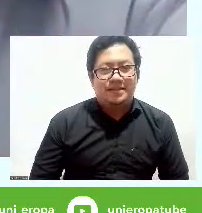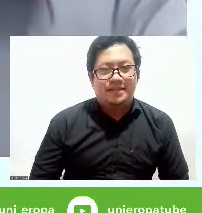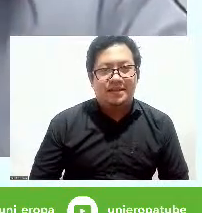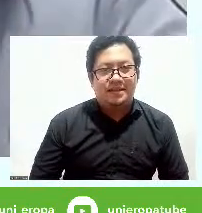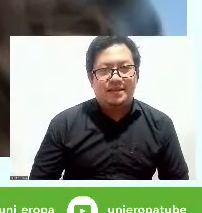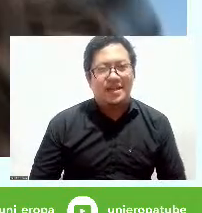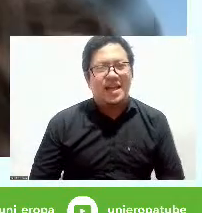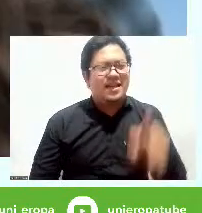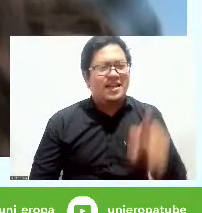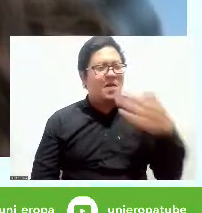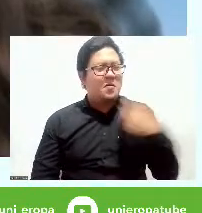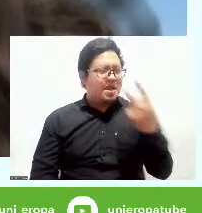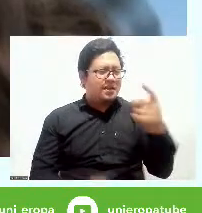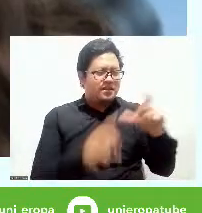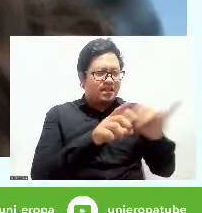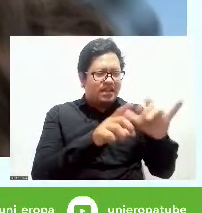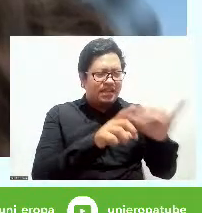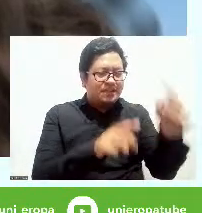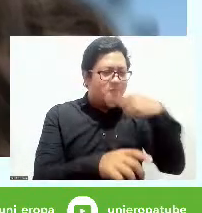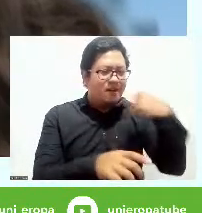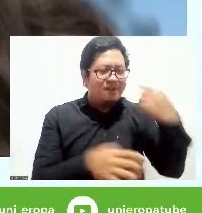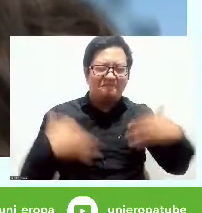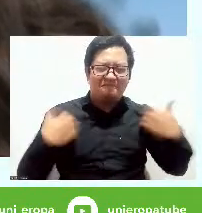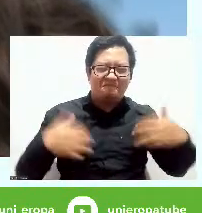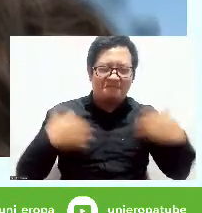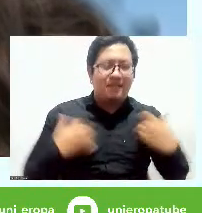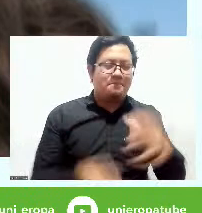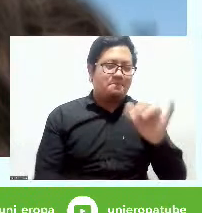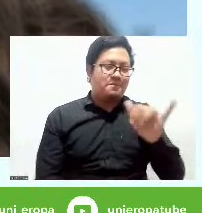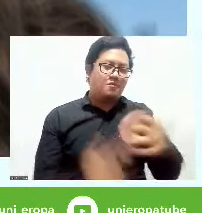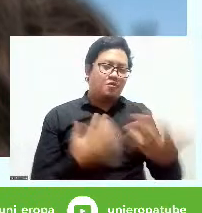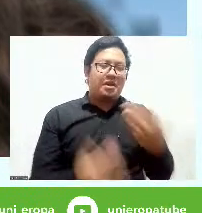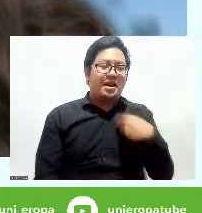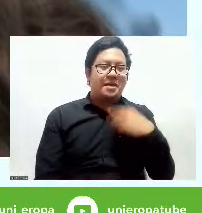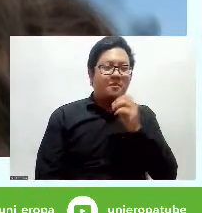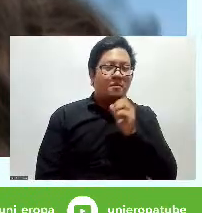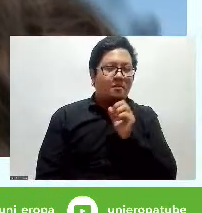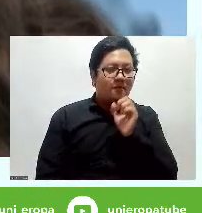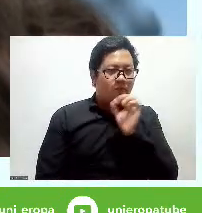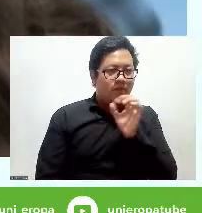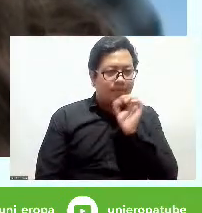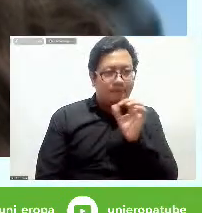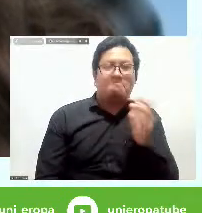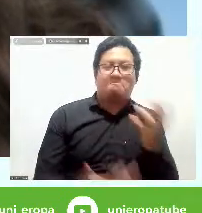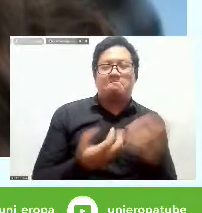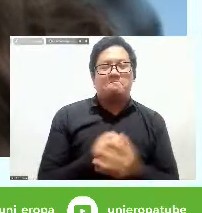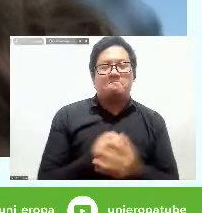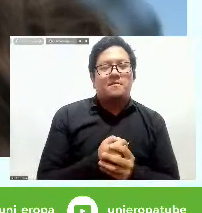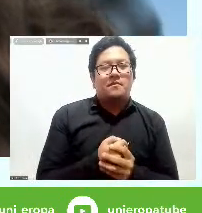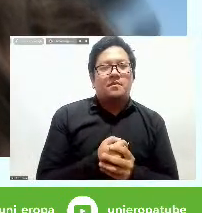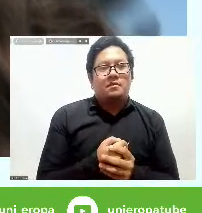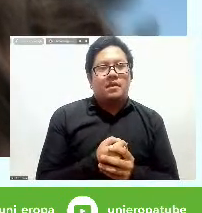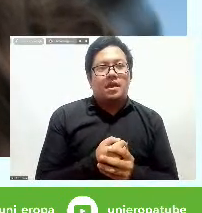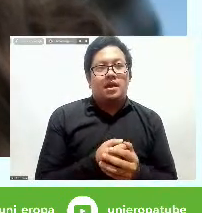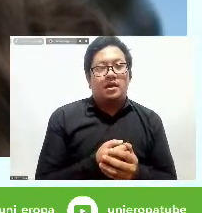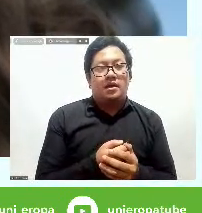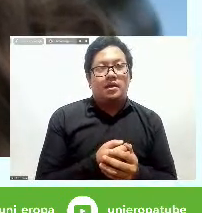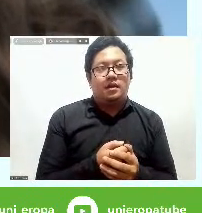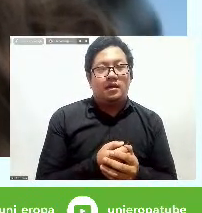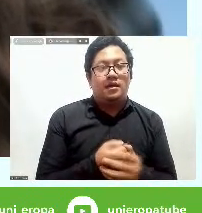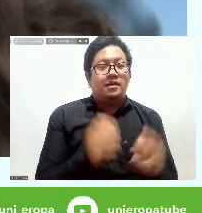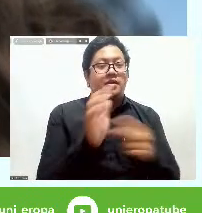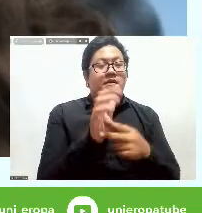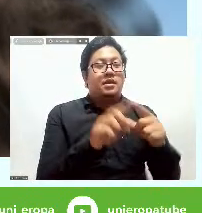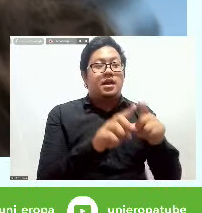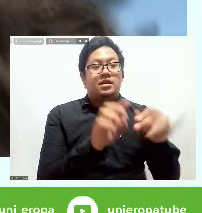tertutup Medini banyak juga yang kasih komentar juga kita mengucapkan terima kasih pasti untuk Nadine udah